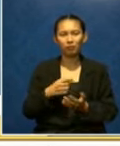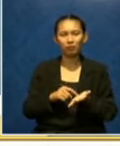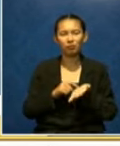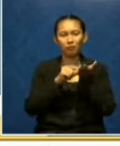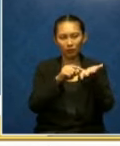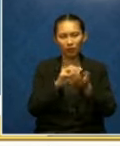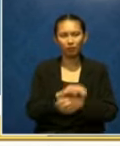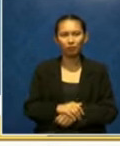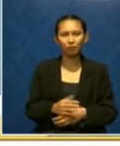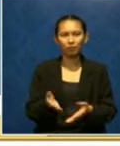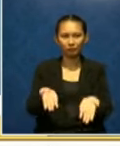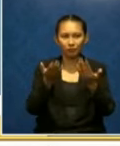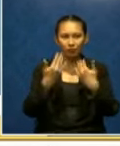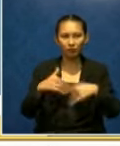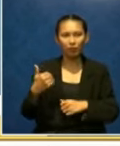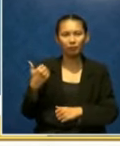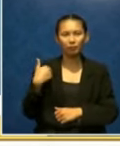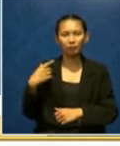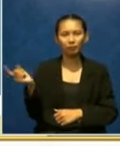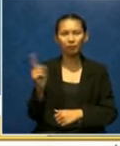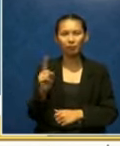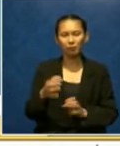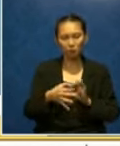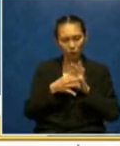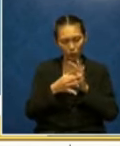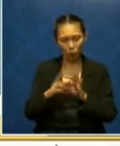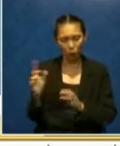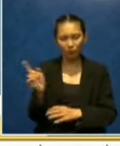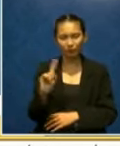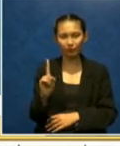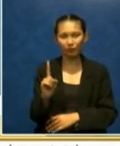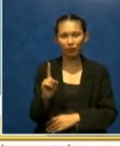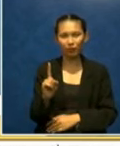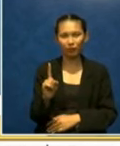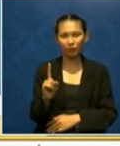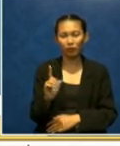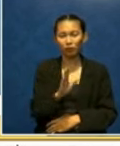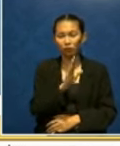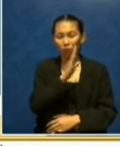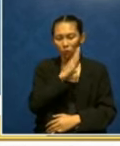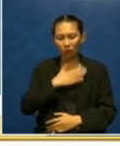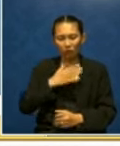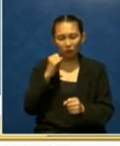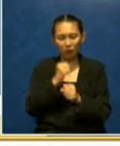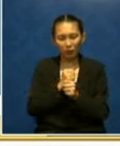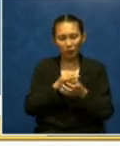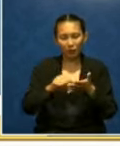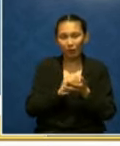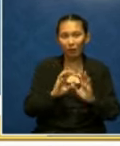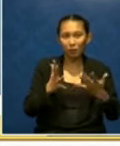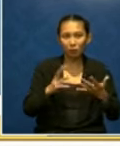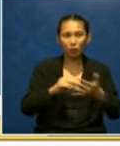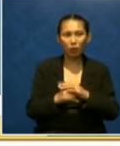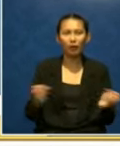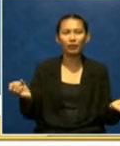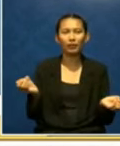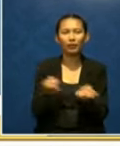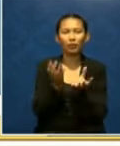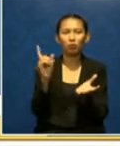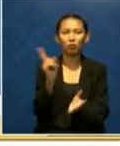ให้ฟังนะคะอีกประการค่ะที่ดิฉันมีความกังวลเป็นอย่างยิ่งนะคะว่าถ้าเราไม่รีบแก้ปัญหาเหล่านี้จะมีผลกระทบ